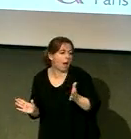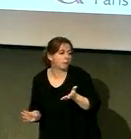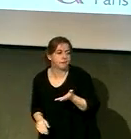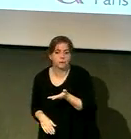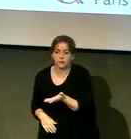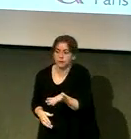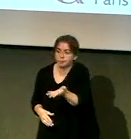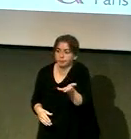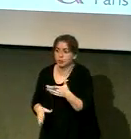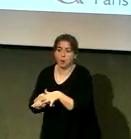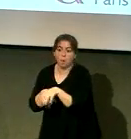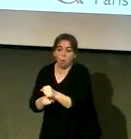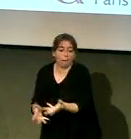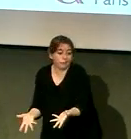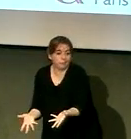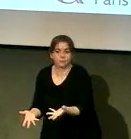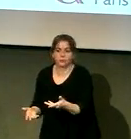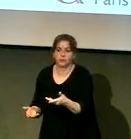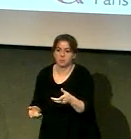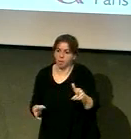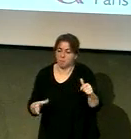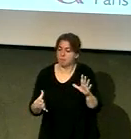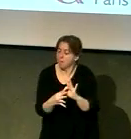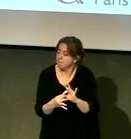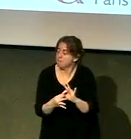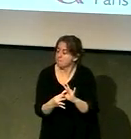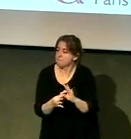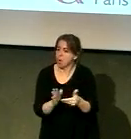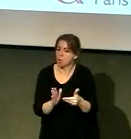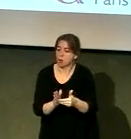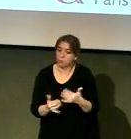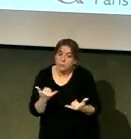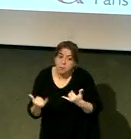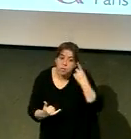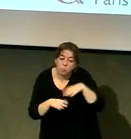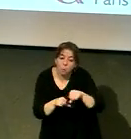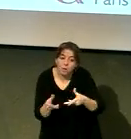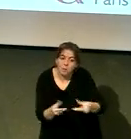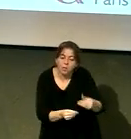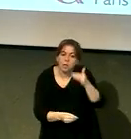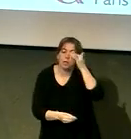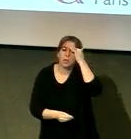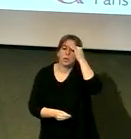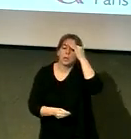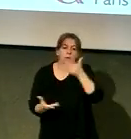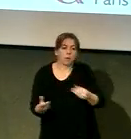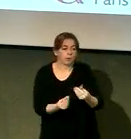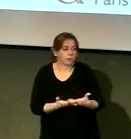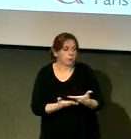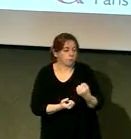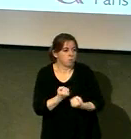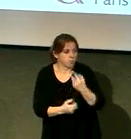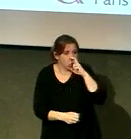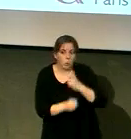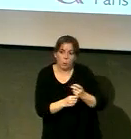trouver d'emploi. C'est quand même des situations qu'on fait vivre qui sont très très difficiles.